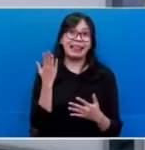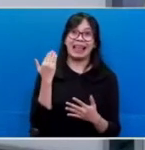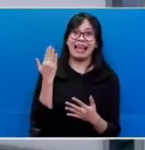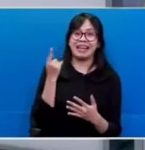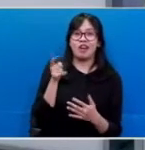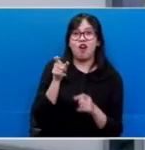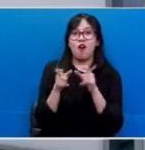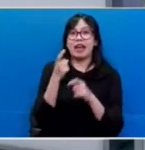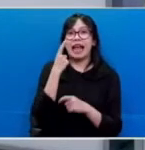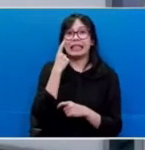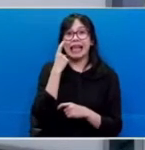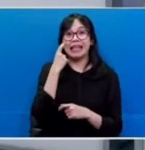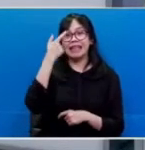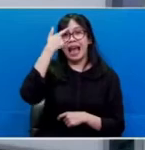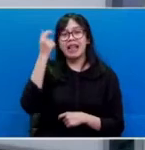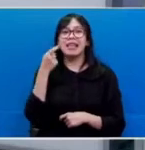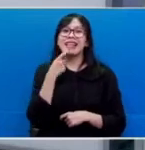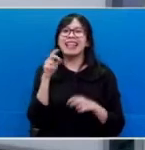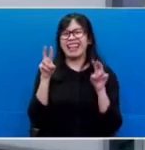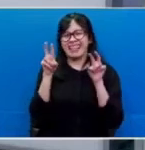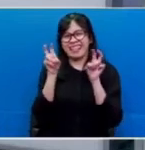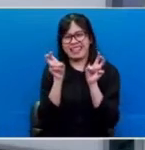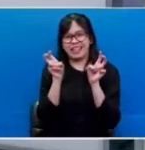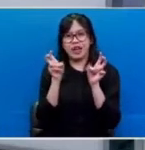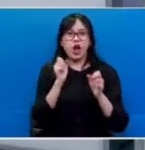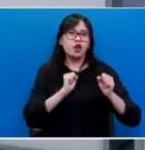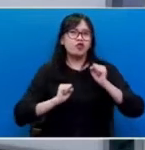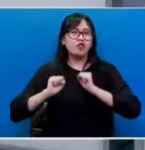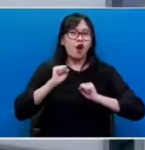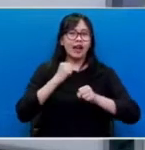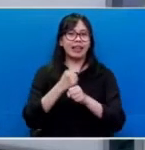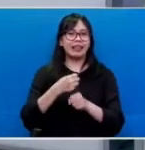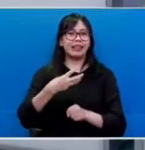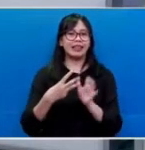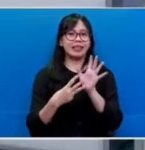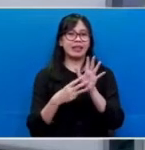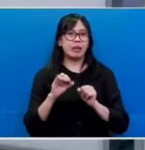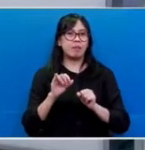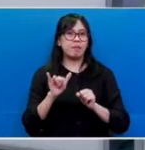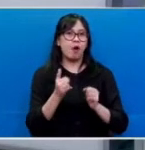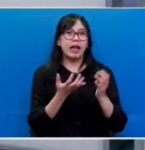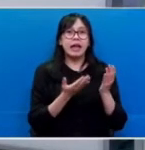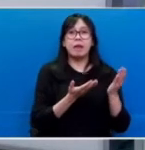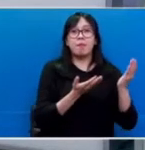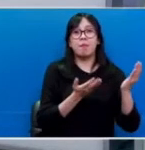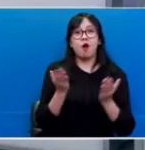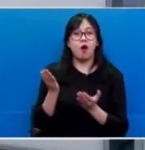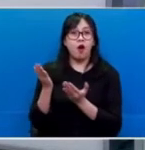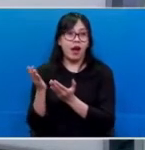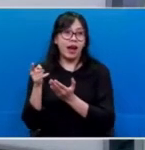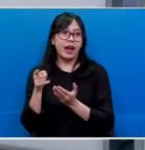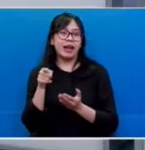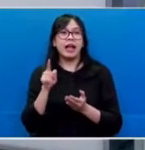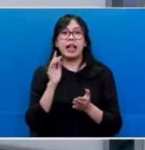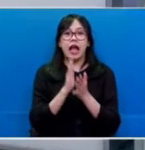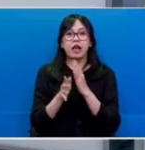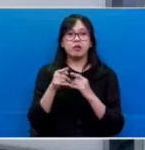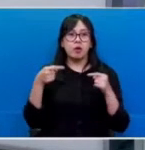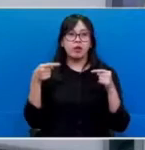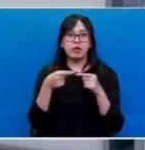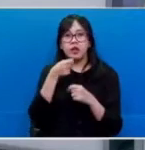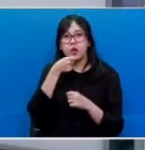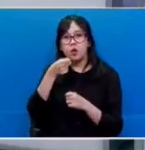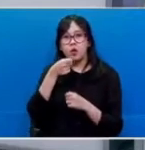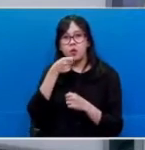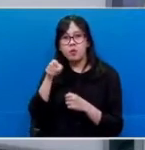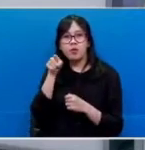dari para ahli ini mengenai joget gemoy Prabowo di sidang MK kita akan bahas bersama koordinator komite pemilih Indonesia Jerry sumampau